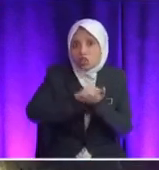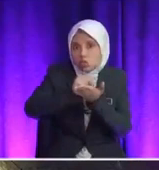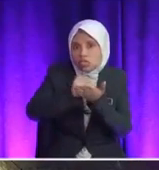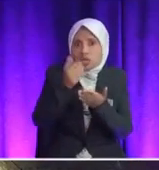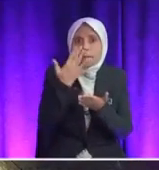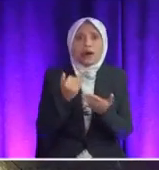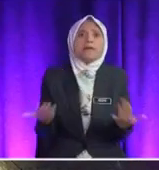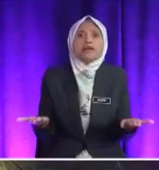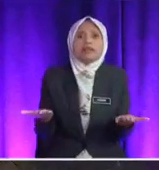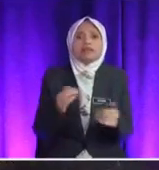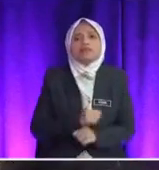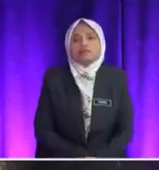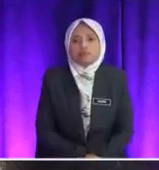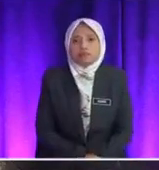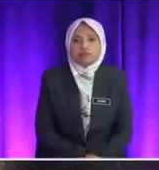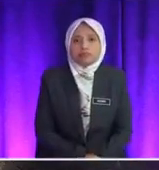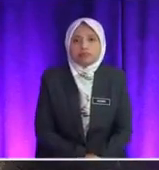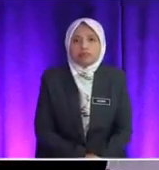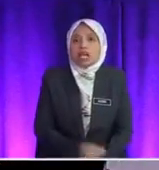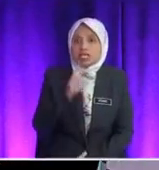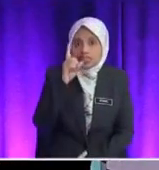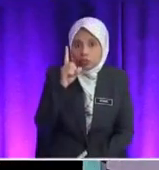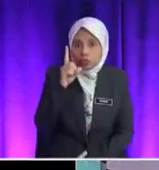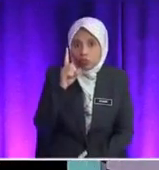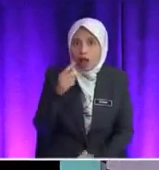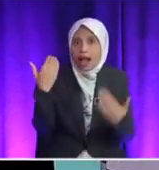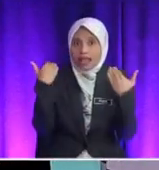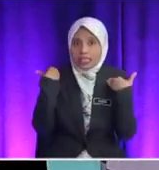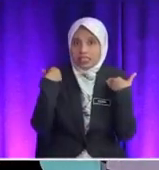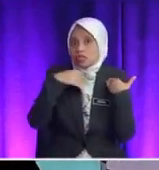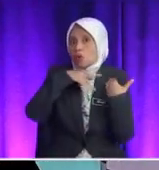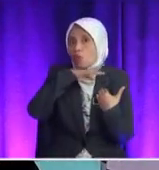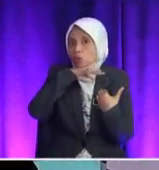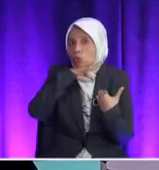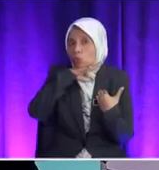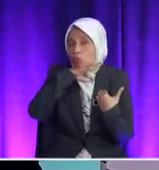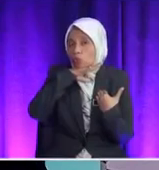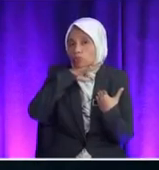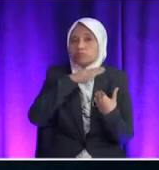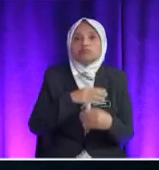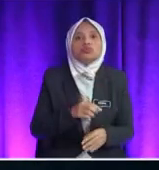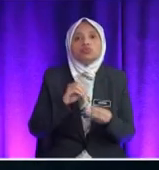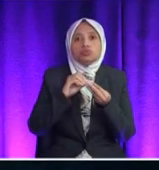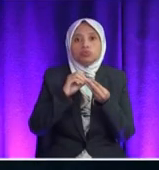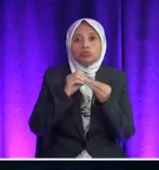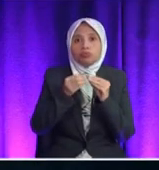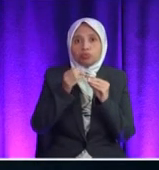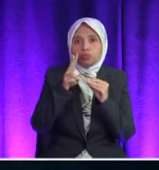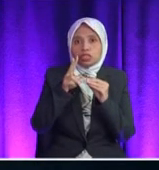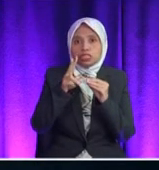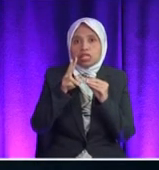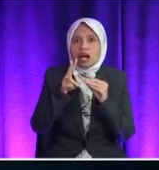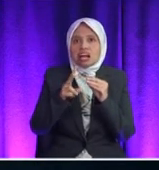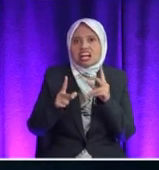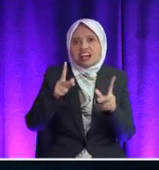kita belum tahu ya monster satu sebab terdapat kotoran pada kendaraan dan gunaan dalam keadaan